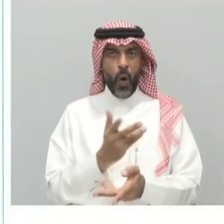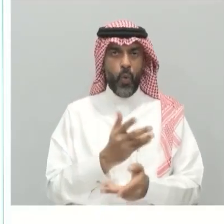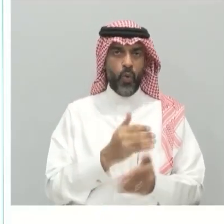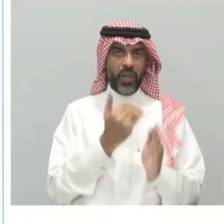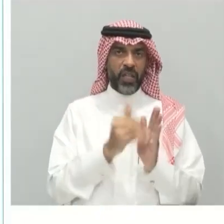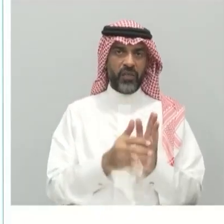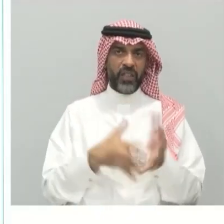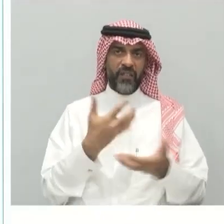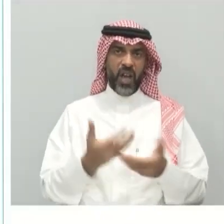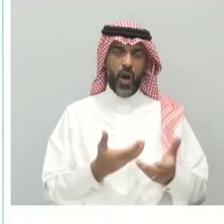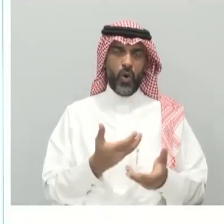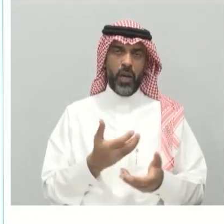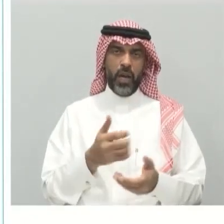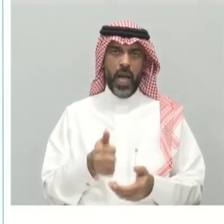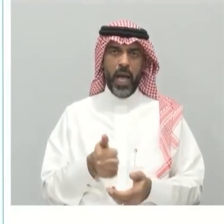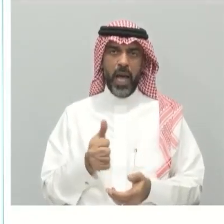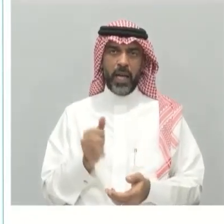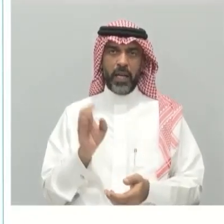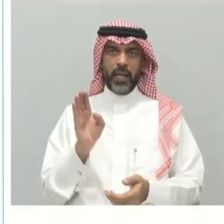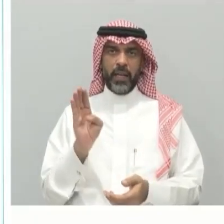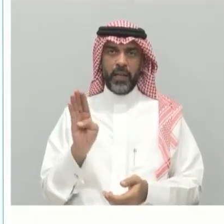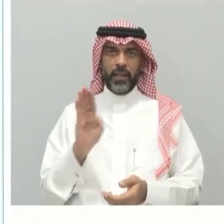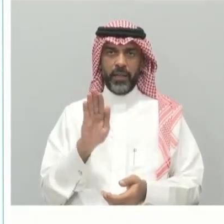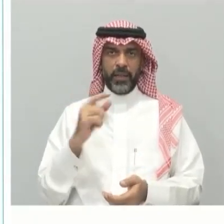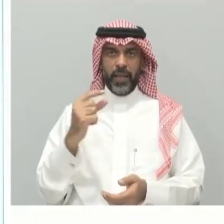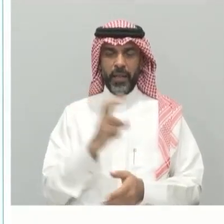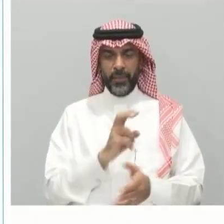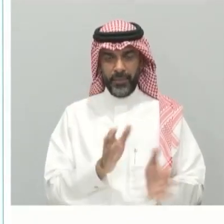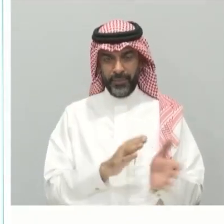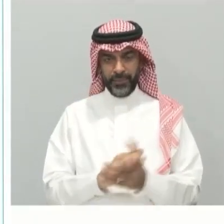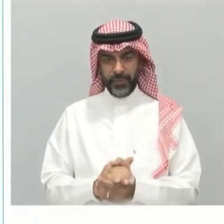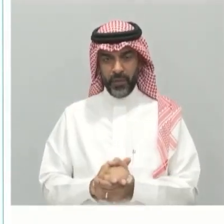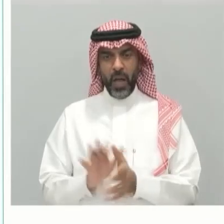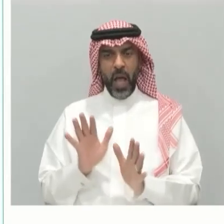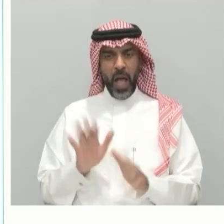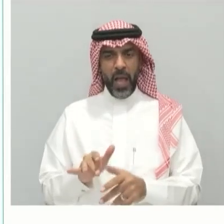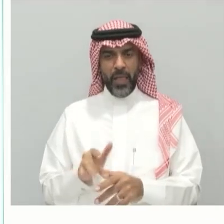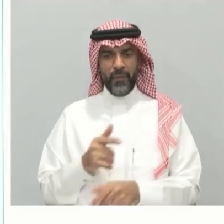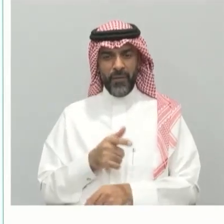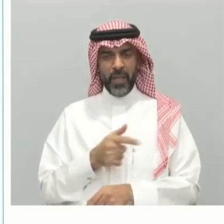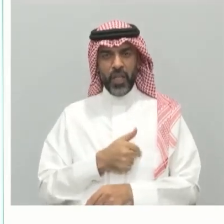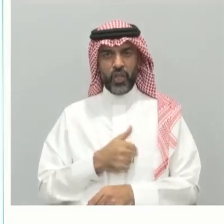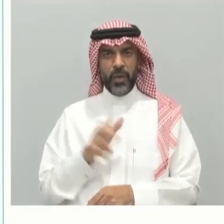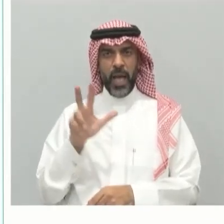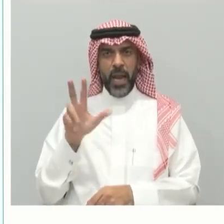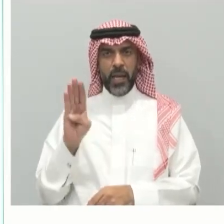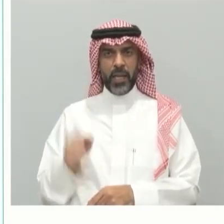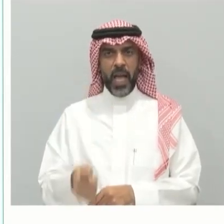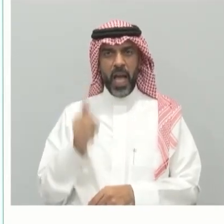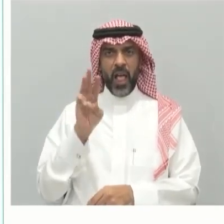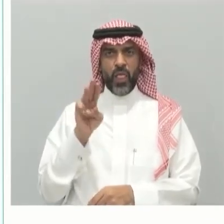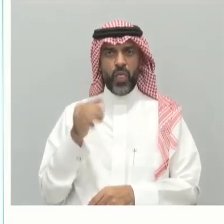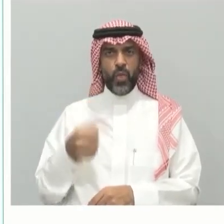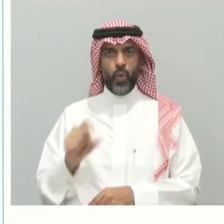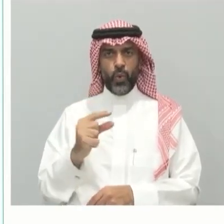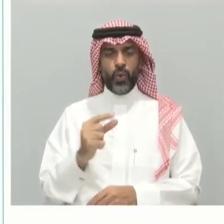الاكسده كذلك ان اقطاب الخليه الجلفانيه لاحظ انه عندي هنا شيء اسمه الكاثود شيء اسمه الكاثود وفي عندي